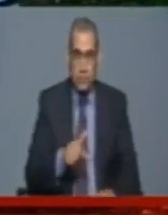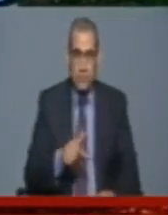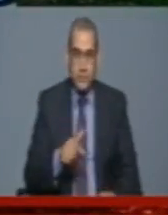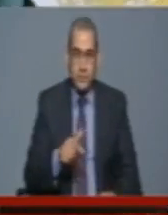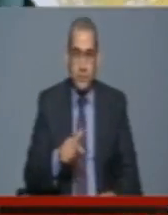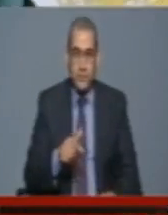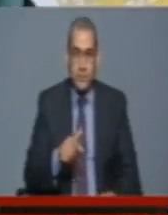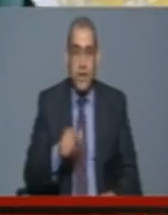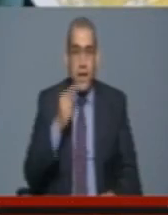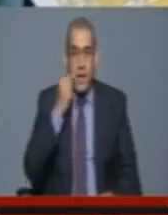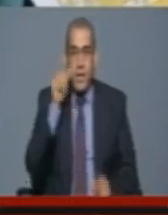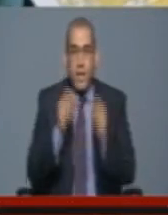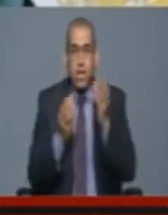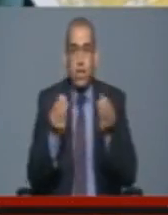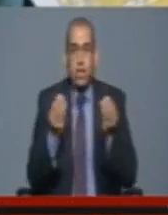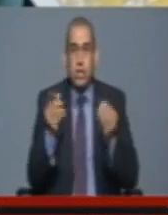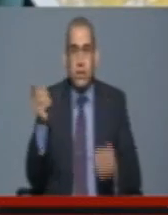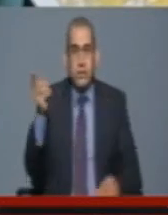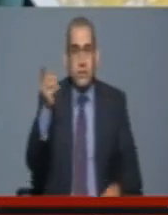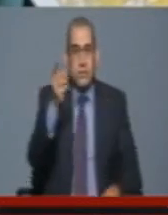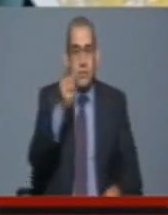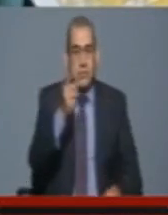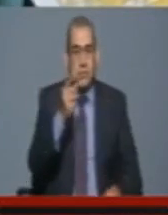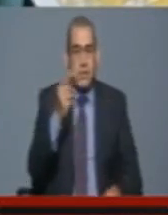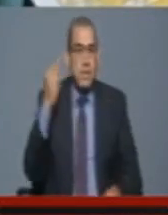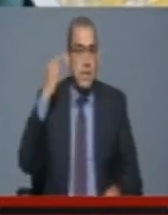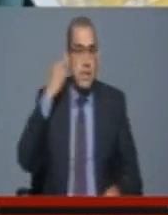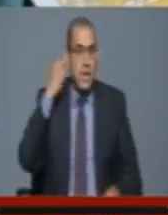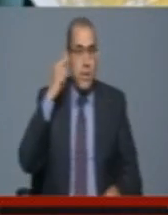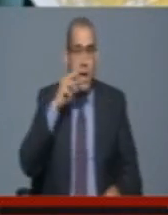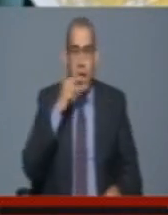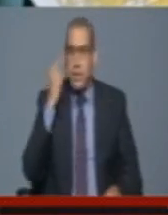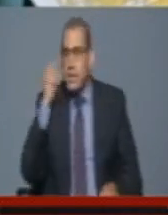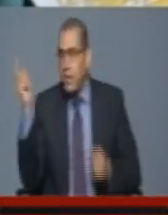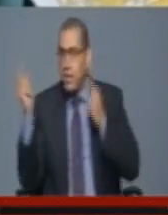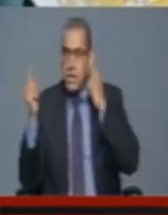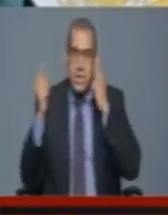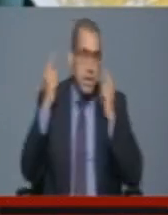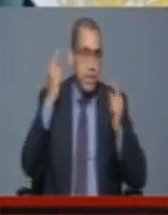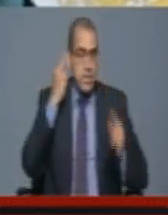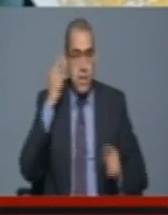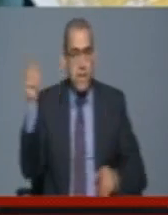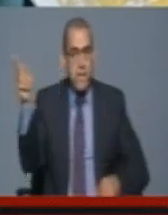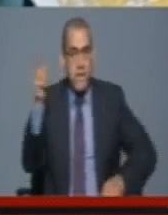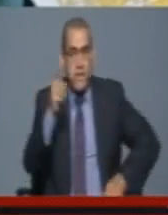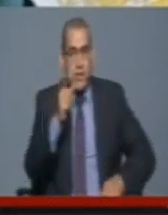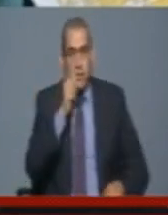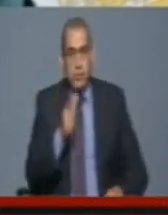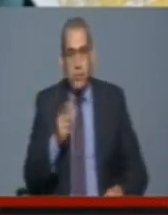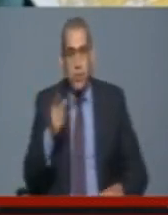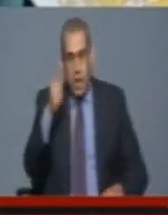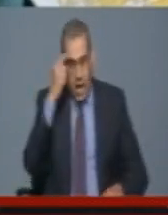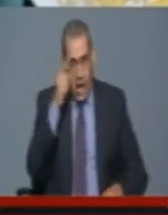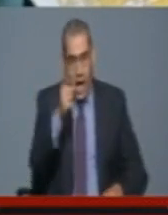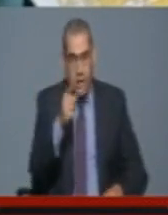في ناس كتير يعني سمعت كلام من هنا وكلام من هناك، وانتوا عارفين كويس قوي ان